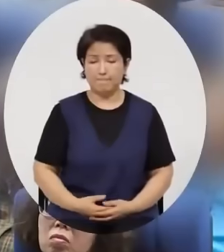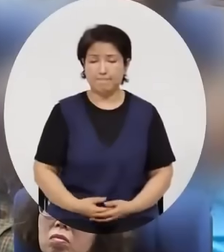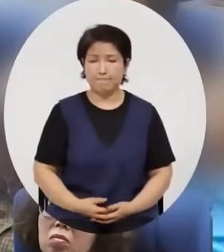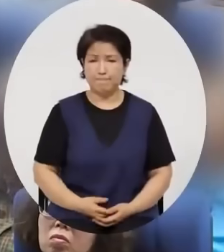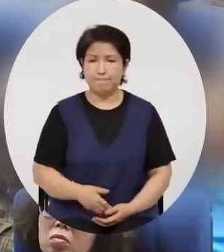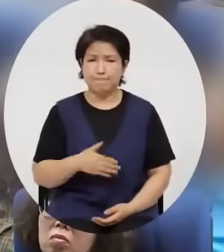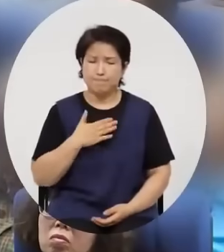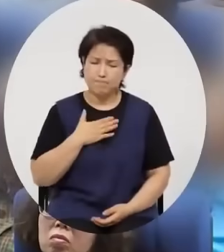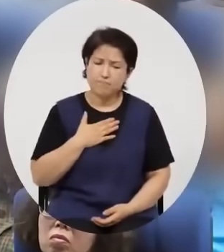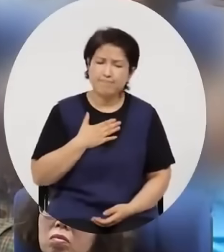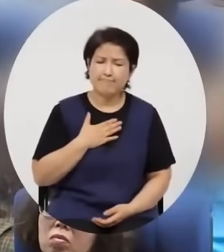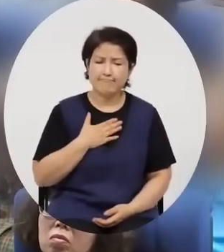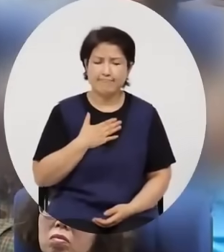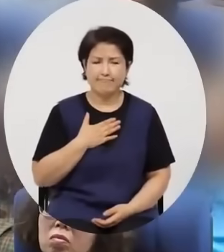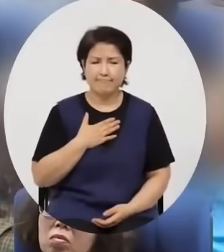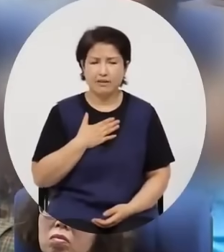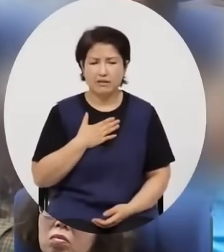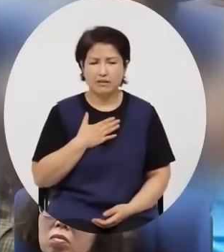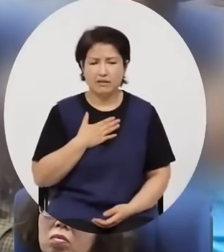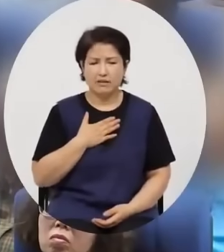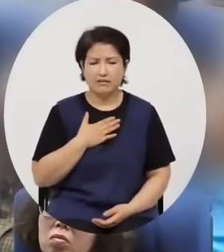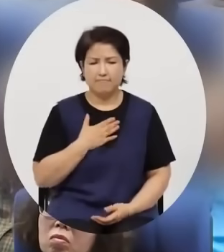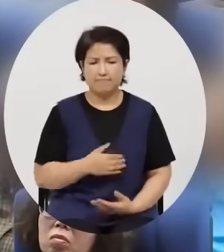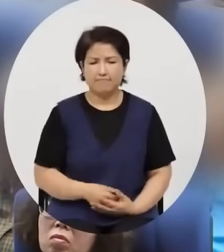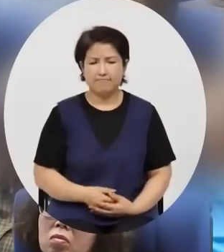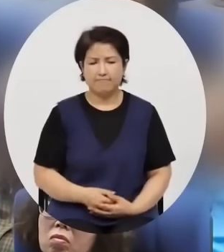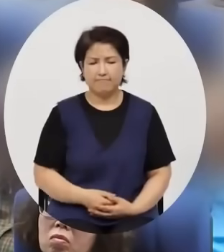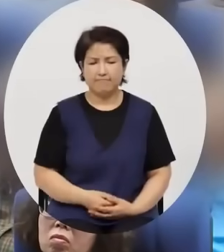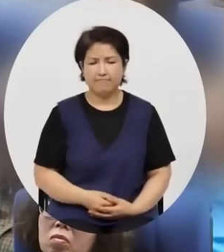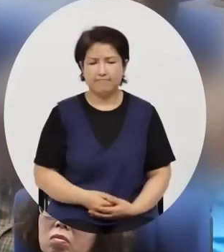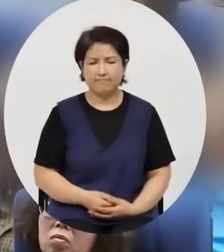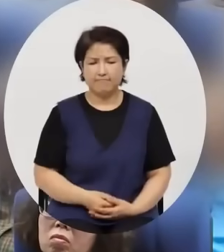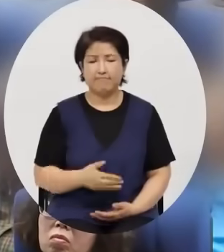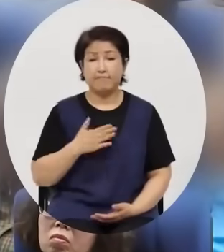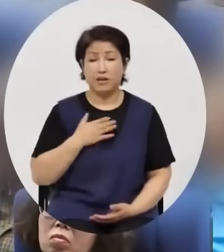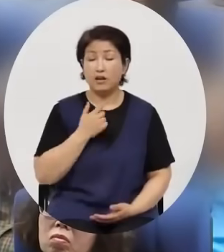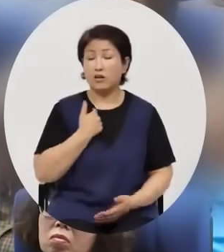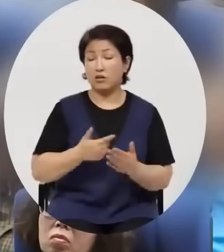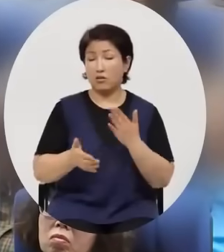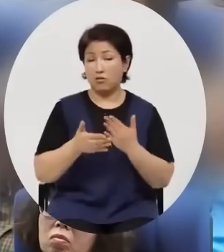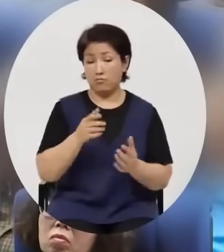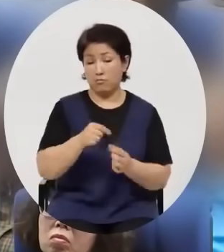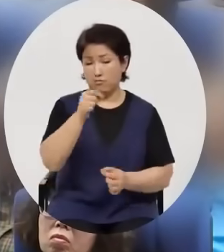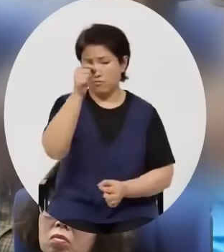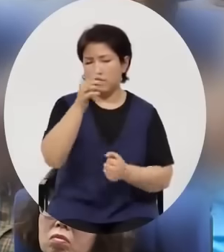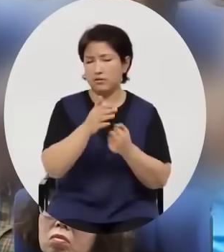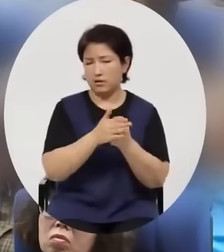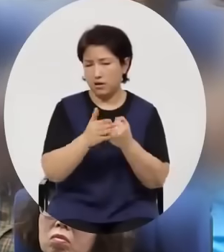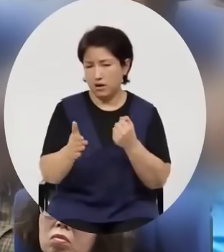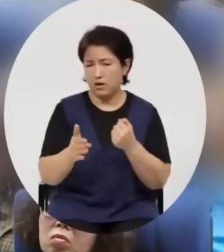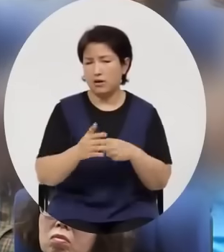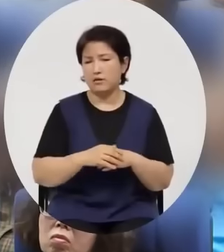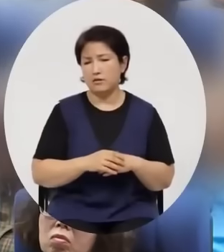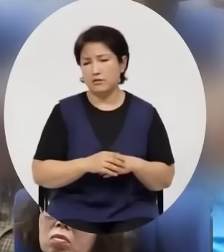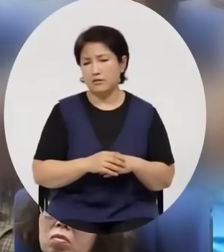제 마음으로는 제가 이제 오히려 경륜이 있으니까 네.